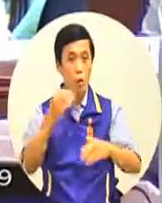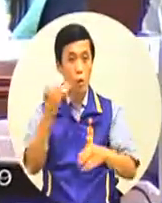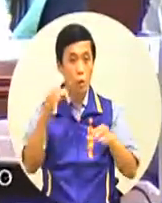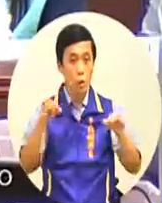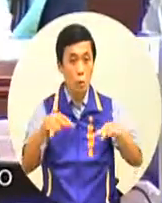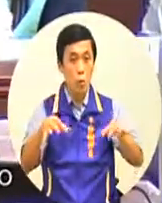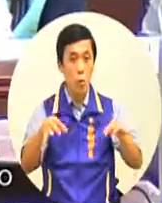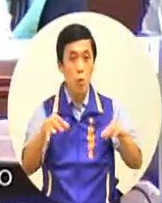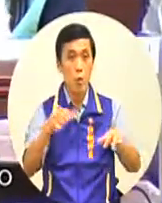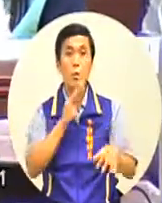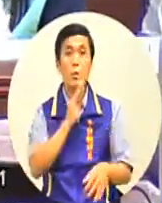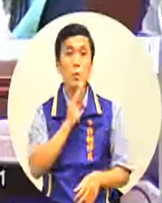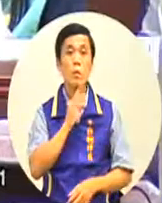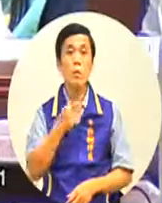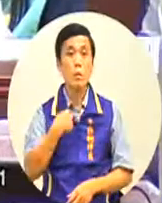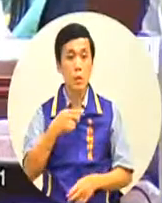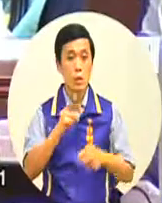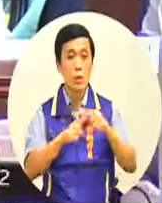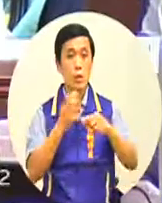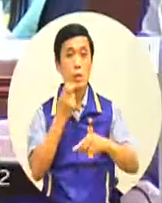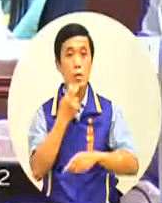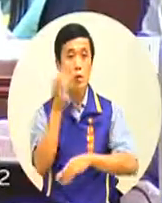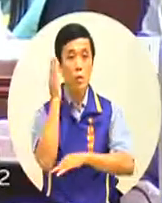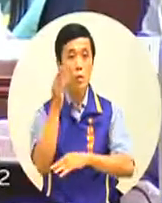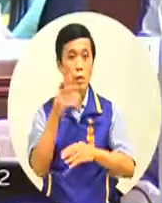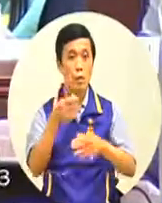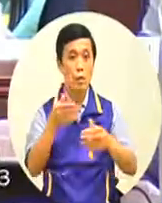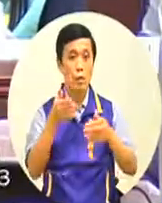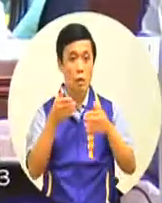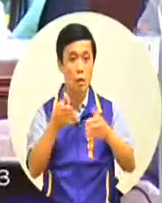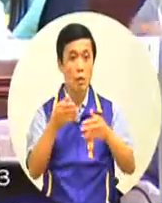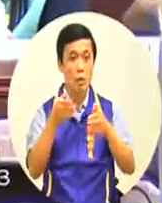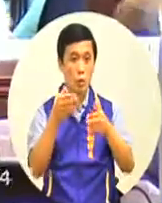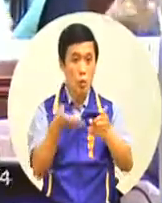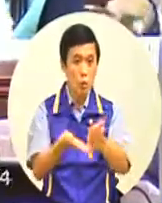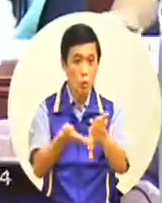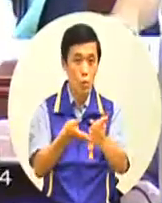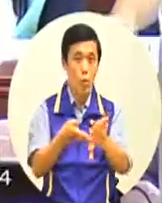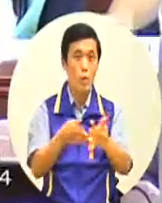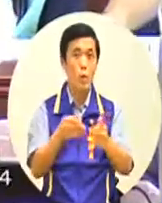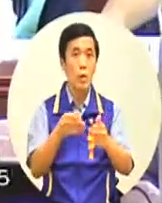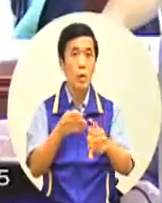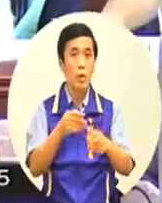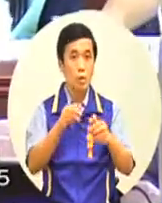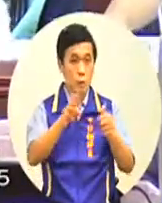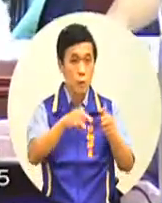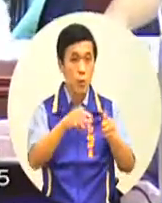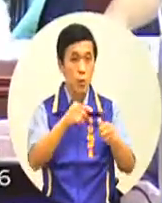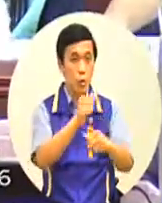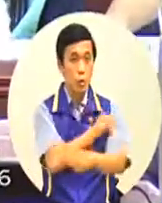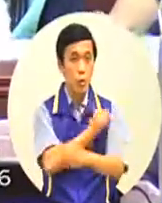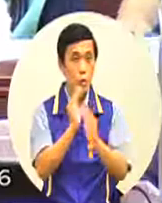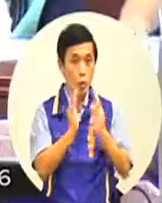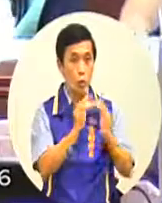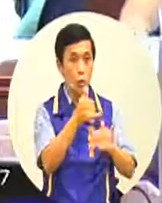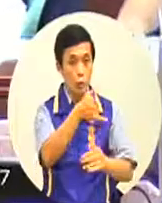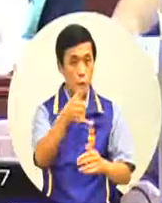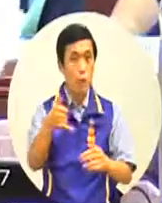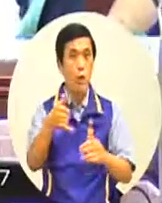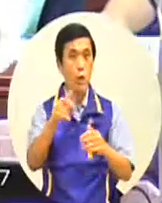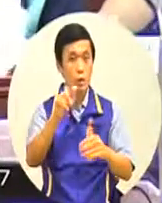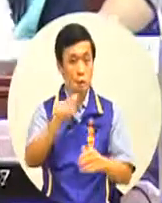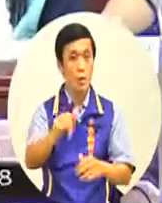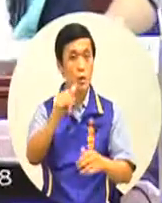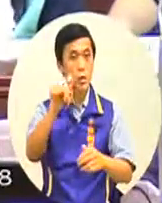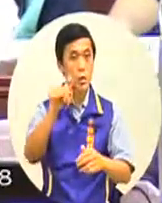励，甚至会办非常多的训练，让护理人员、护理师可以去受特殊的相关的训练，让他们